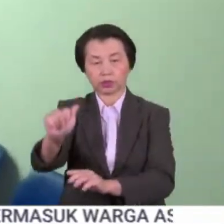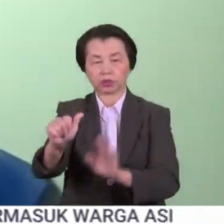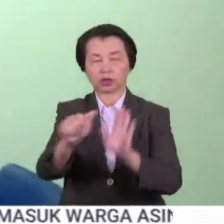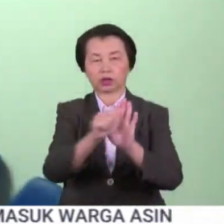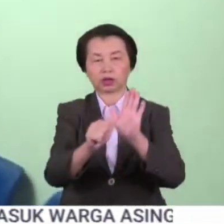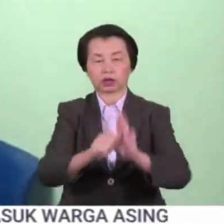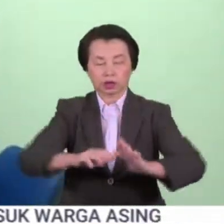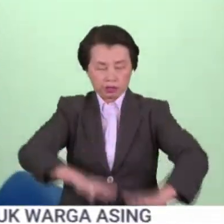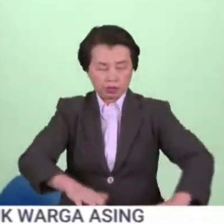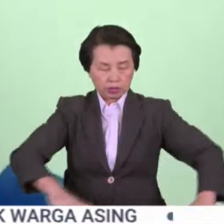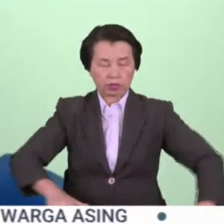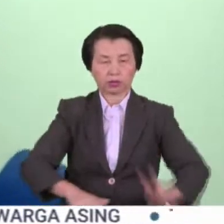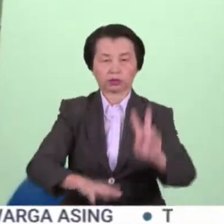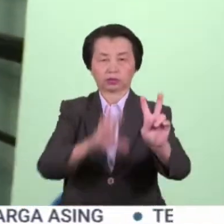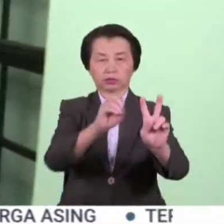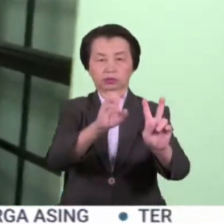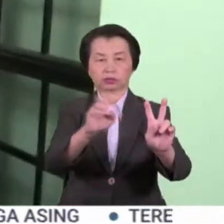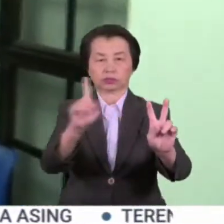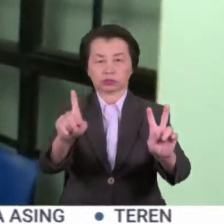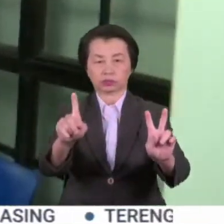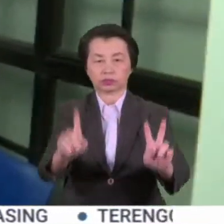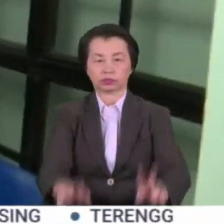atau anak-anak 2001